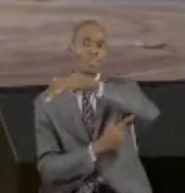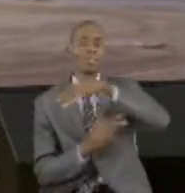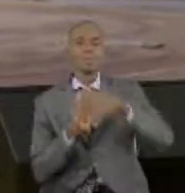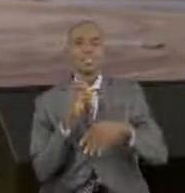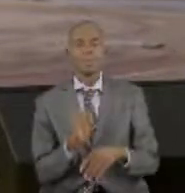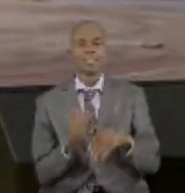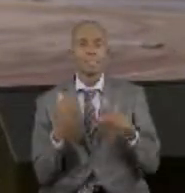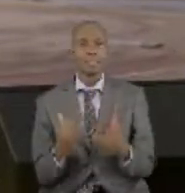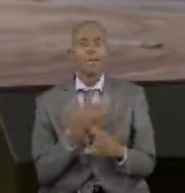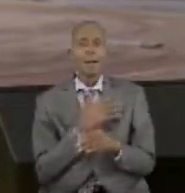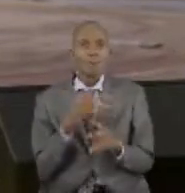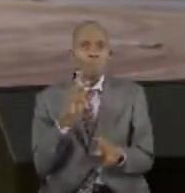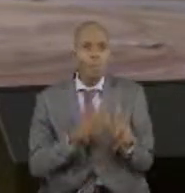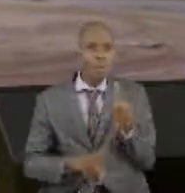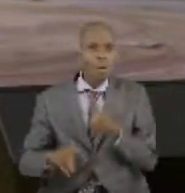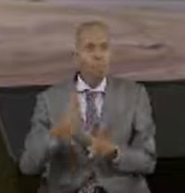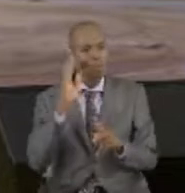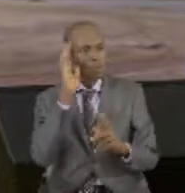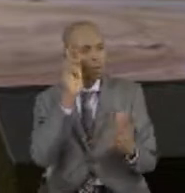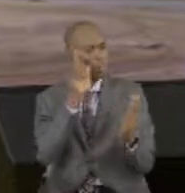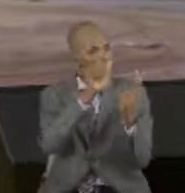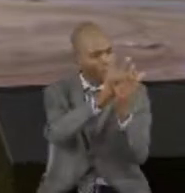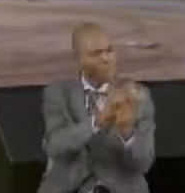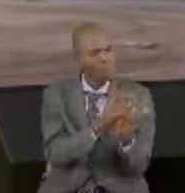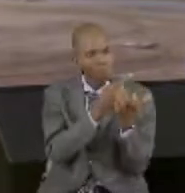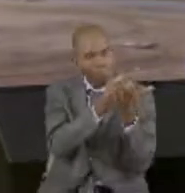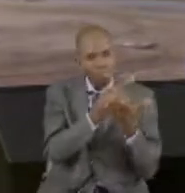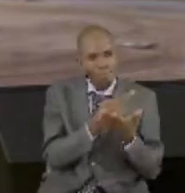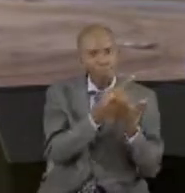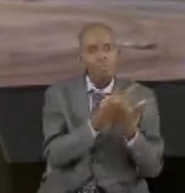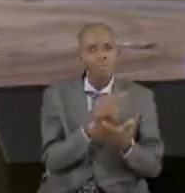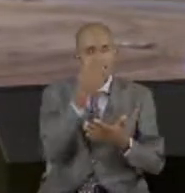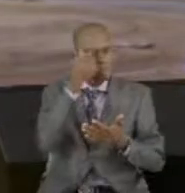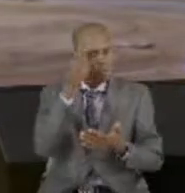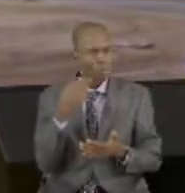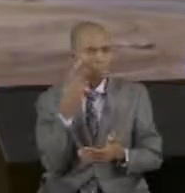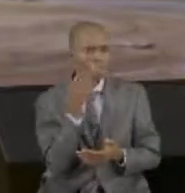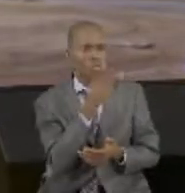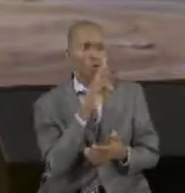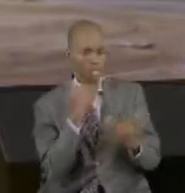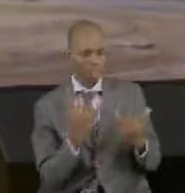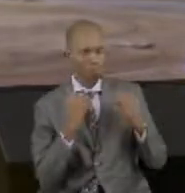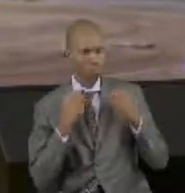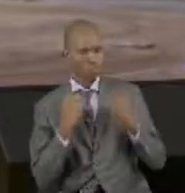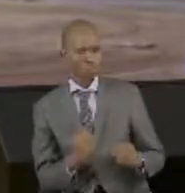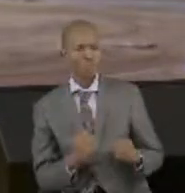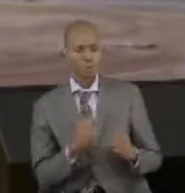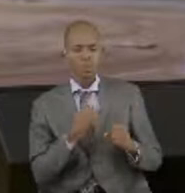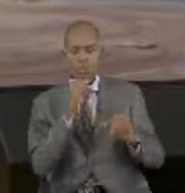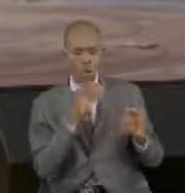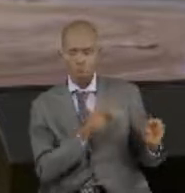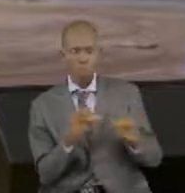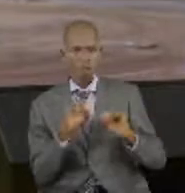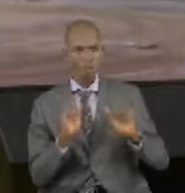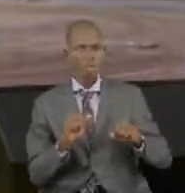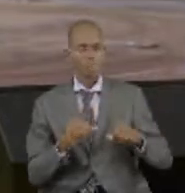consulté les gens pouvaient se rendre auprès d'eux parce que ils sont solides ferment ils ébranlent à blanc